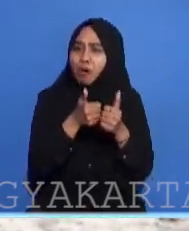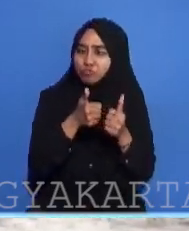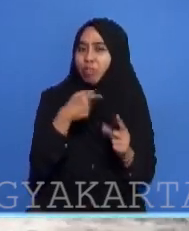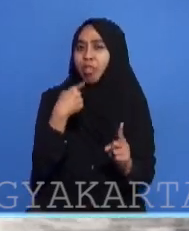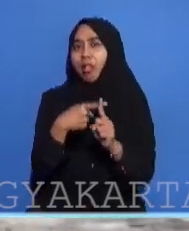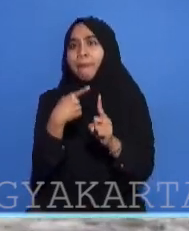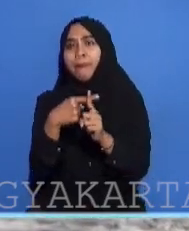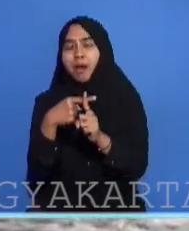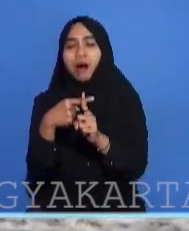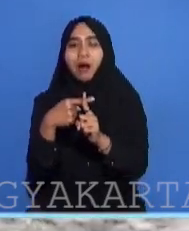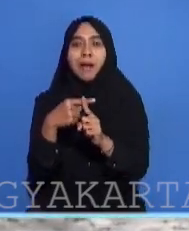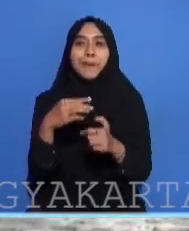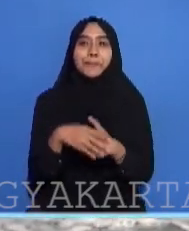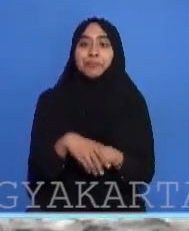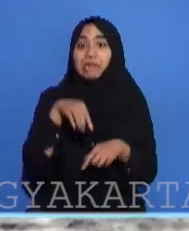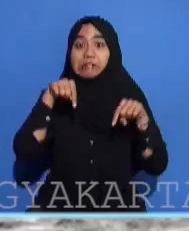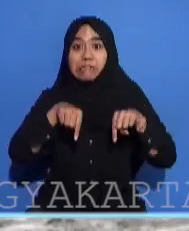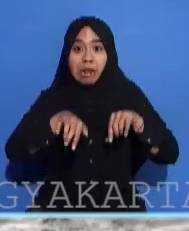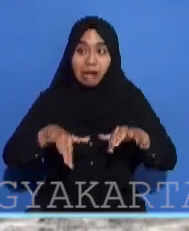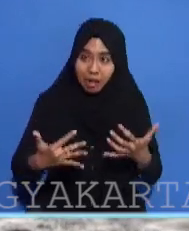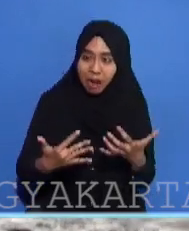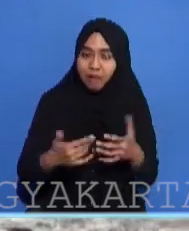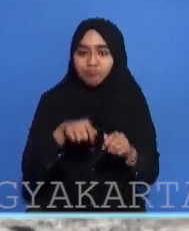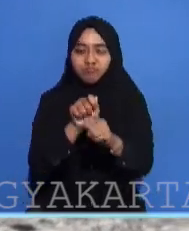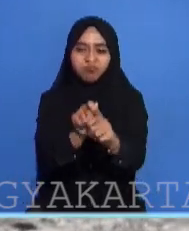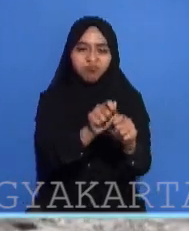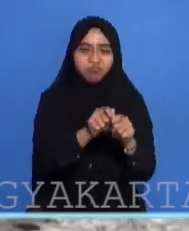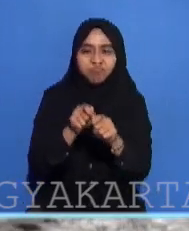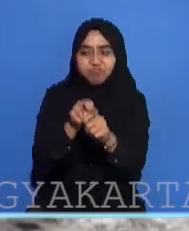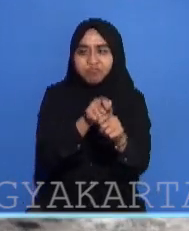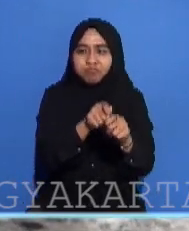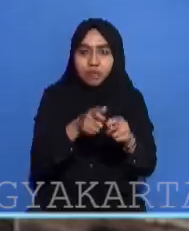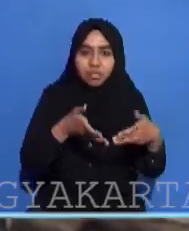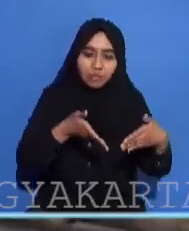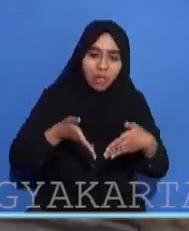kawuningan wekdal sakmenika pesisir Cangkring ugi nembe dipun dandosi mergi lan fasilitas umumipun.